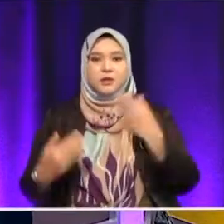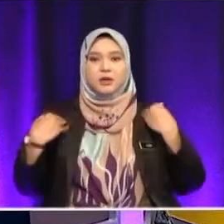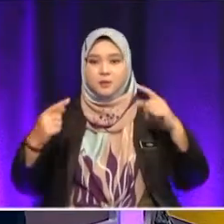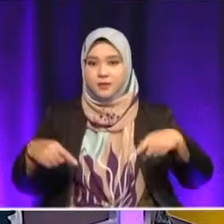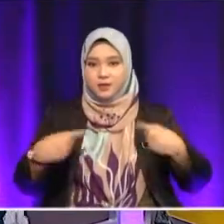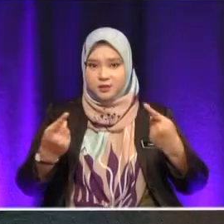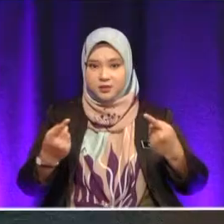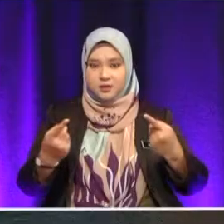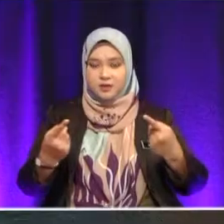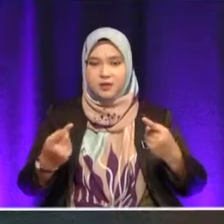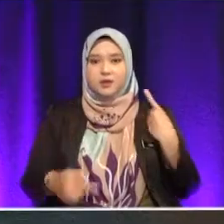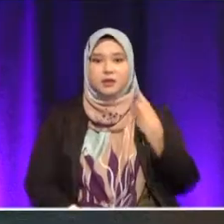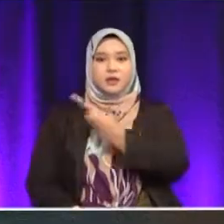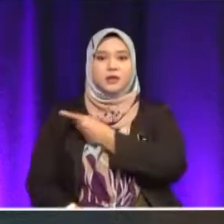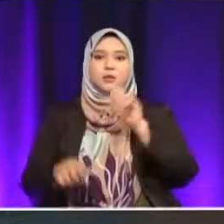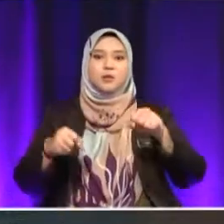penemuan